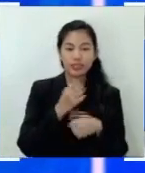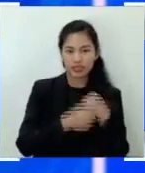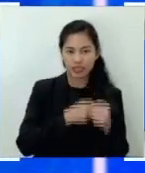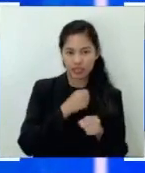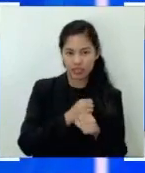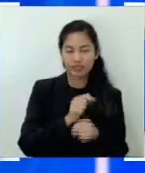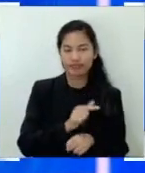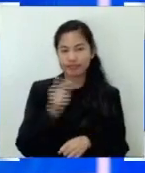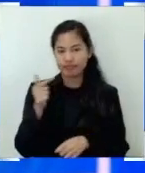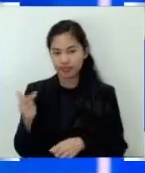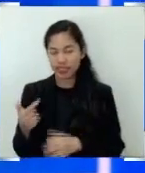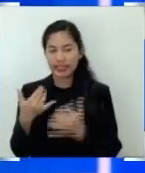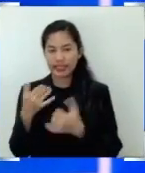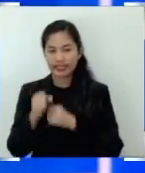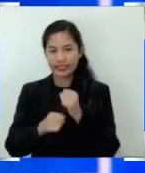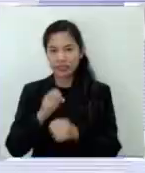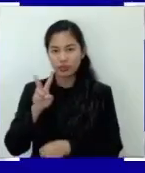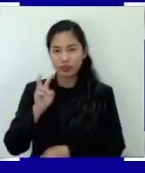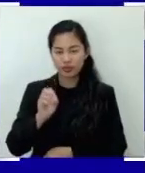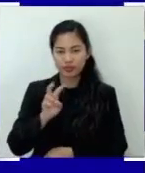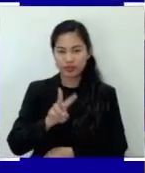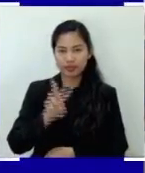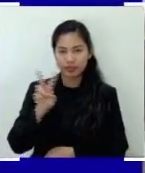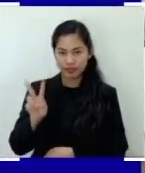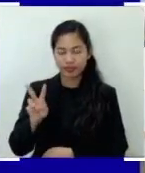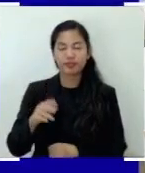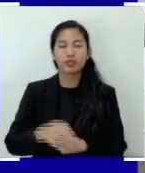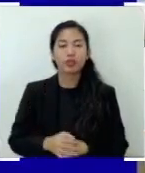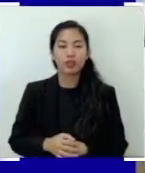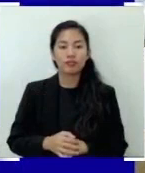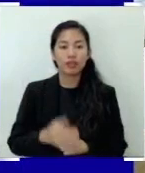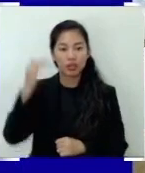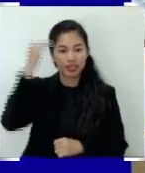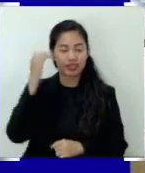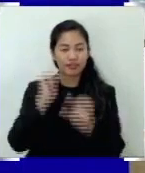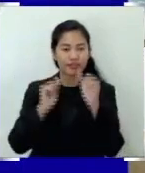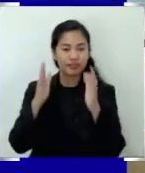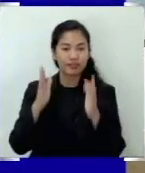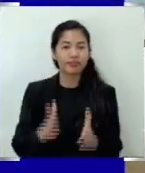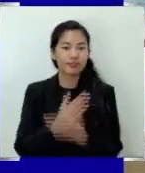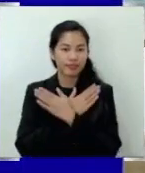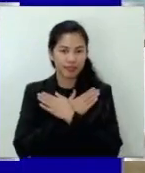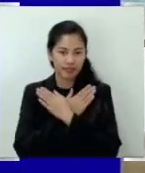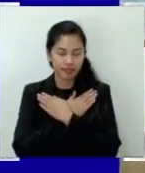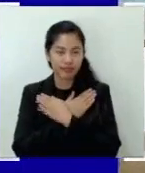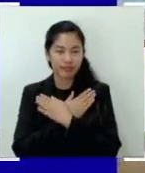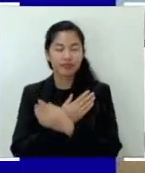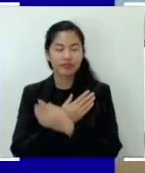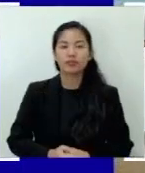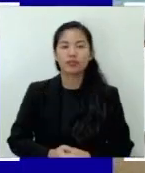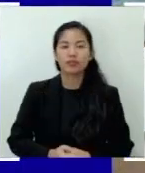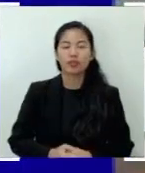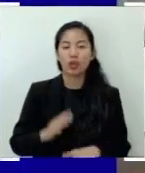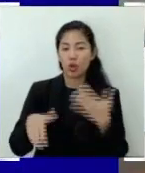out daw muna siya sa mga project. Ayon po sa ilang reports, tinatanggihan na muna ng startup at hometown cha-cha-cha star ang lahat ng offers para sa